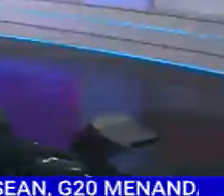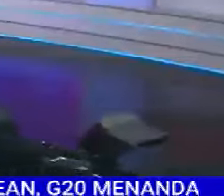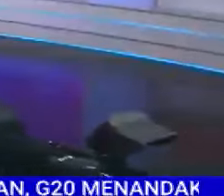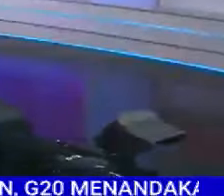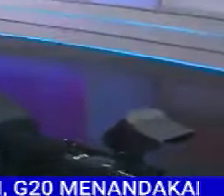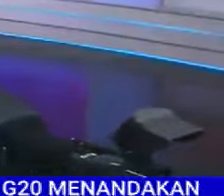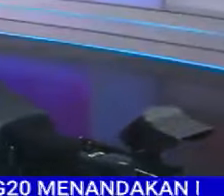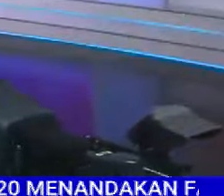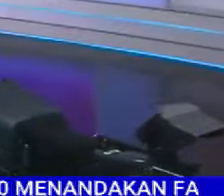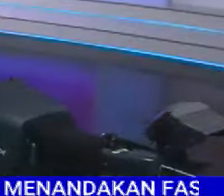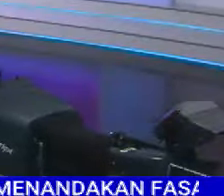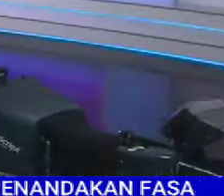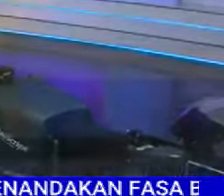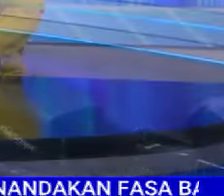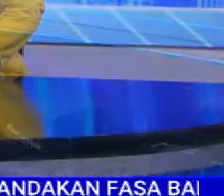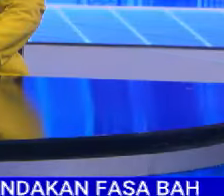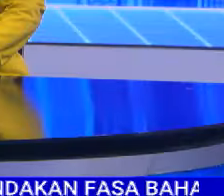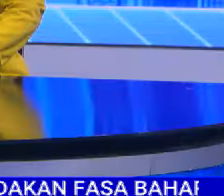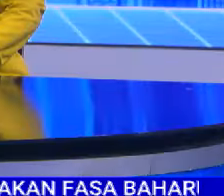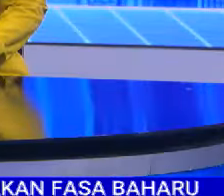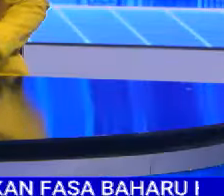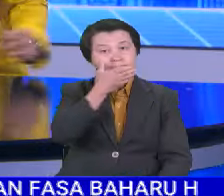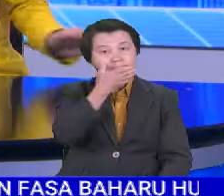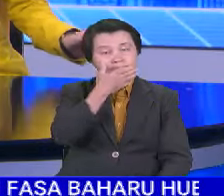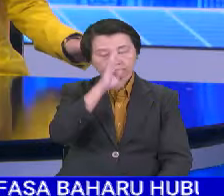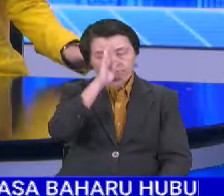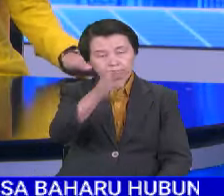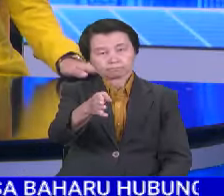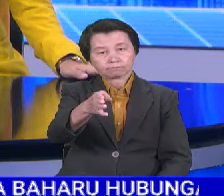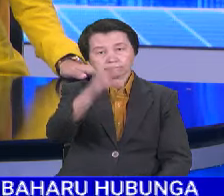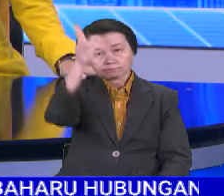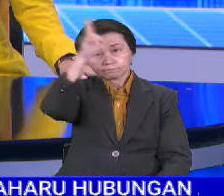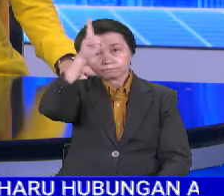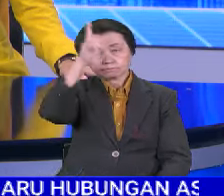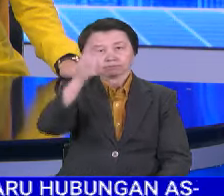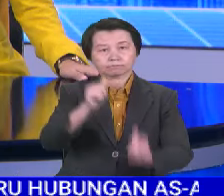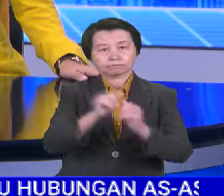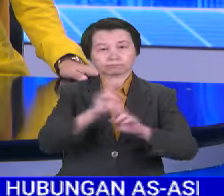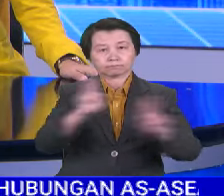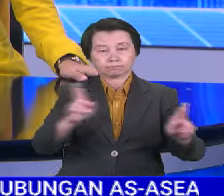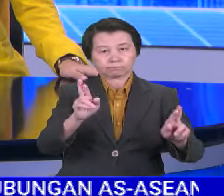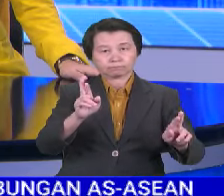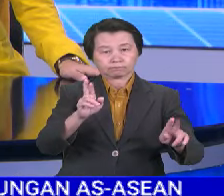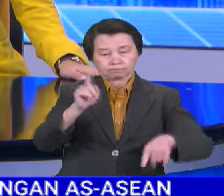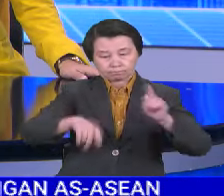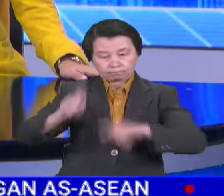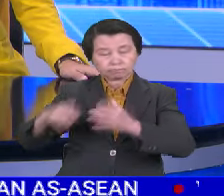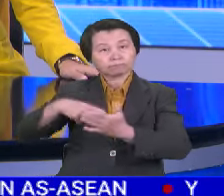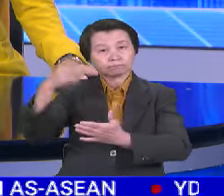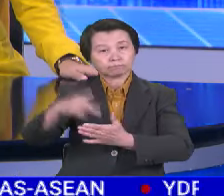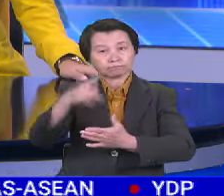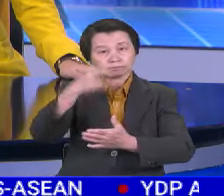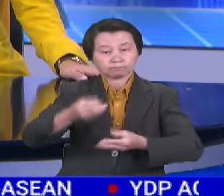Berita Perdana. Masa depan golongan belia terus menjadi fokus utama kerajaan dengan menyediakan pelbagai program